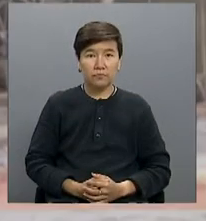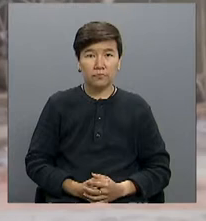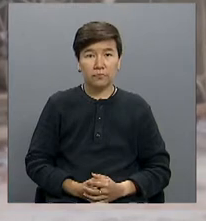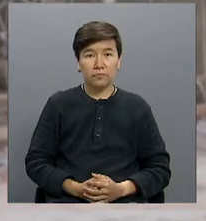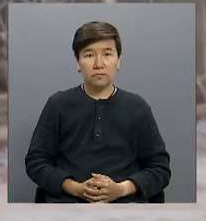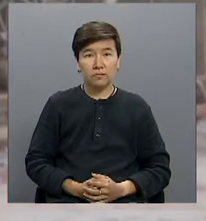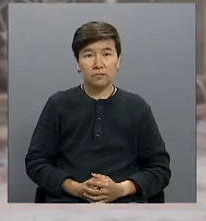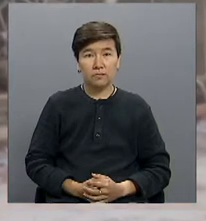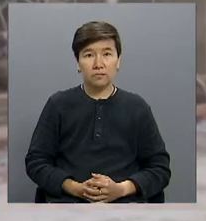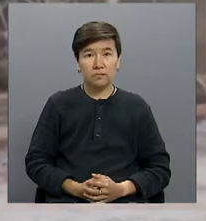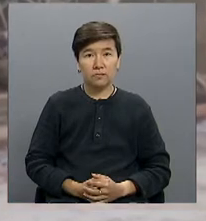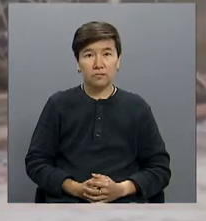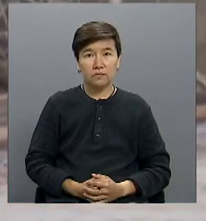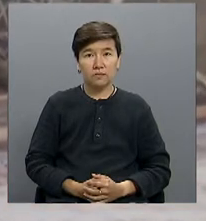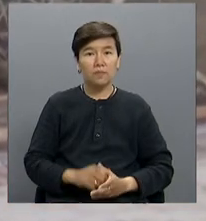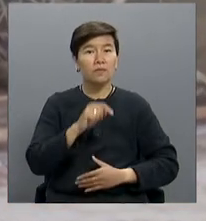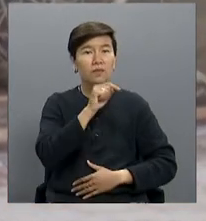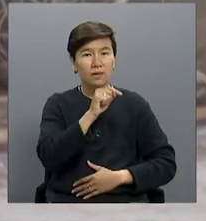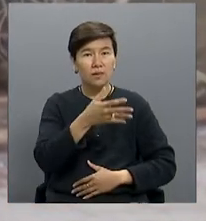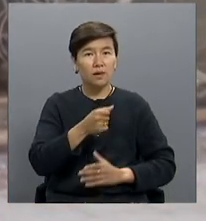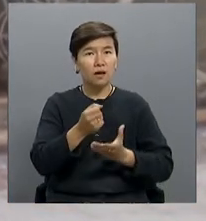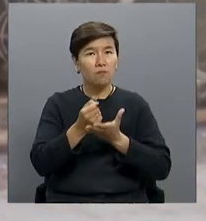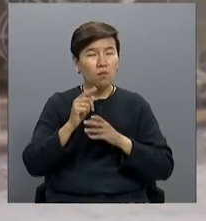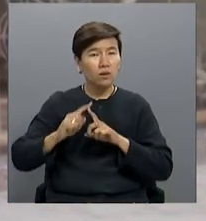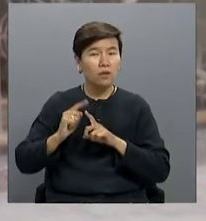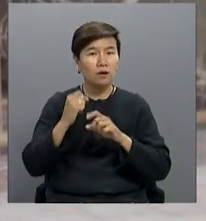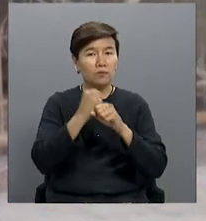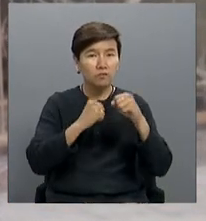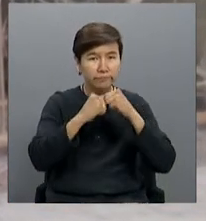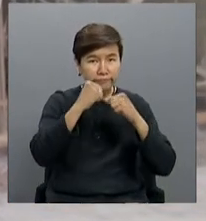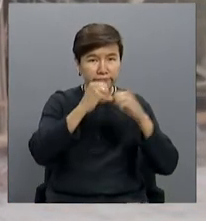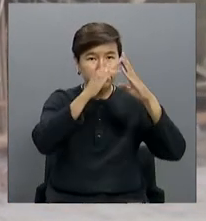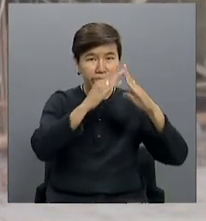าทั้งภาคทุกภาคนะทั้งเจ้าสิมาซอยแล้วก็มี